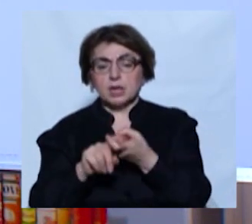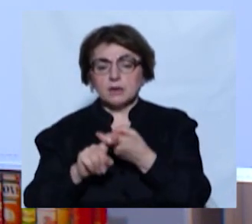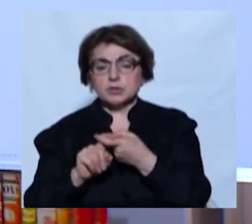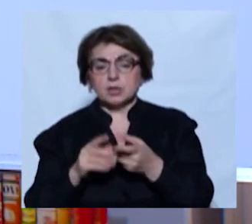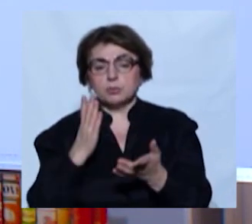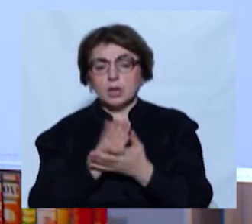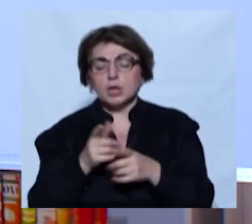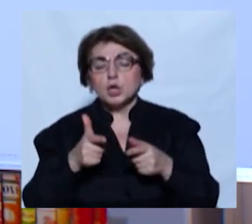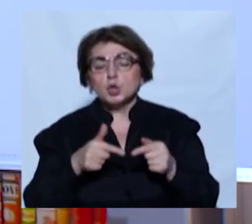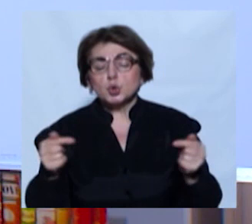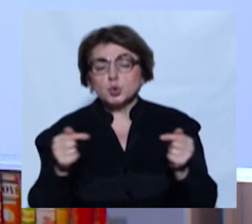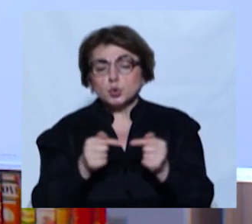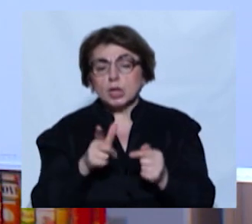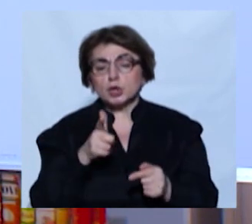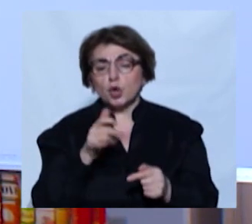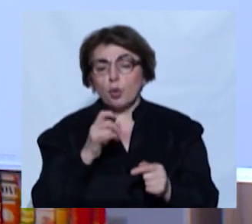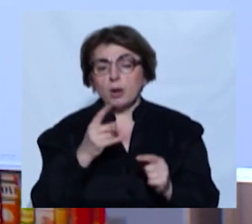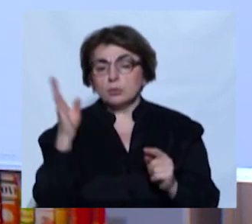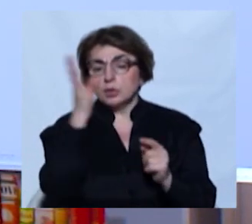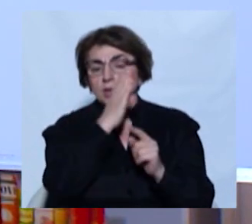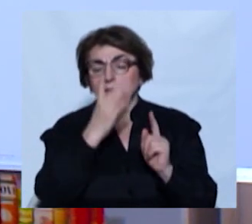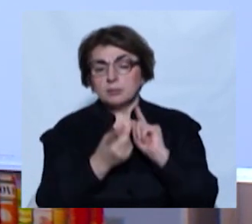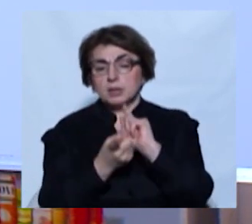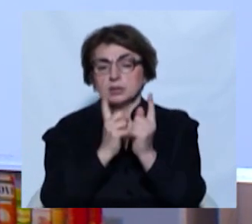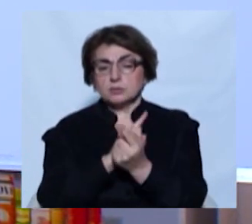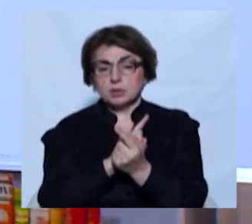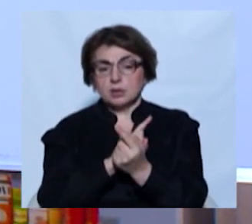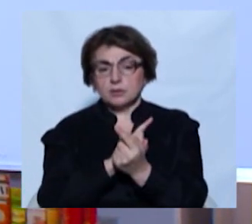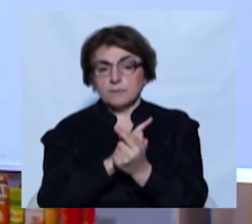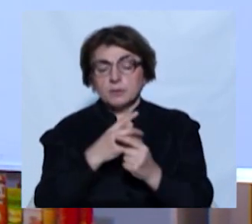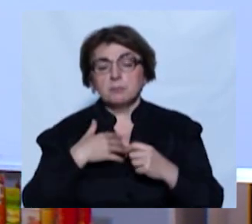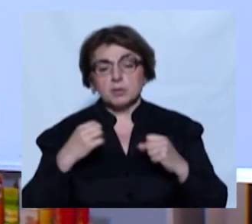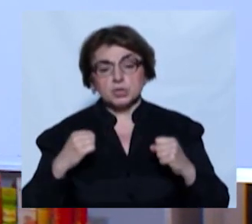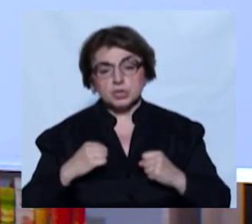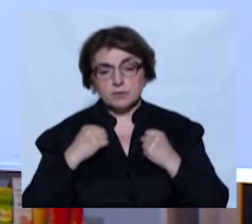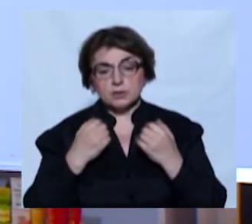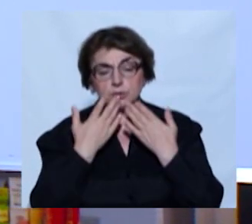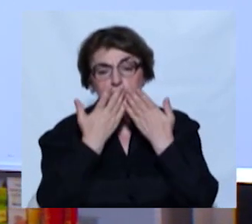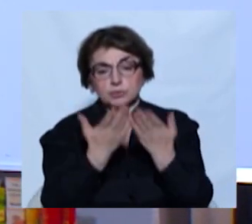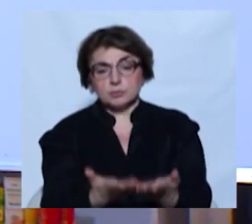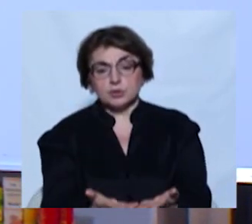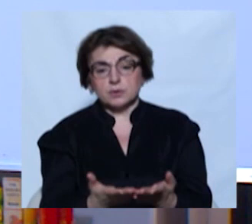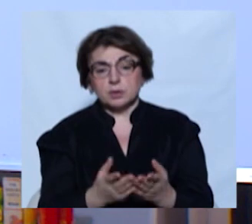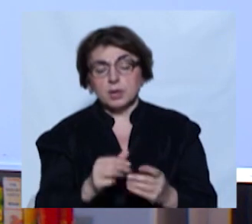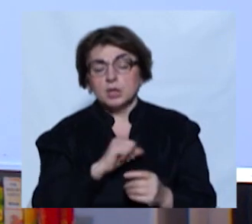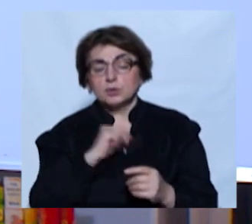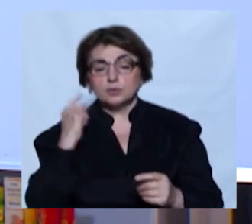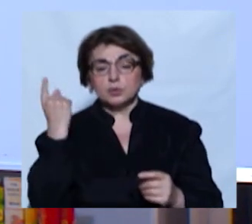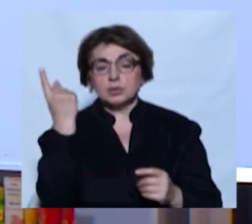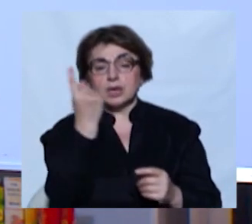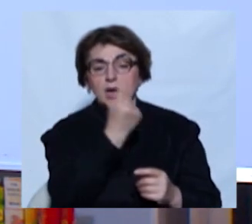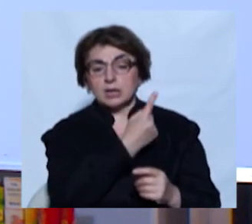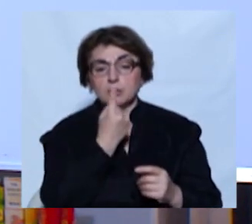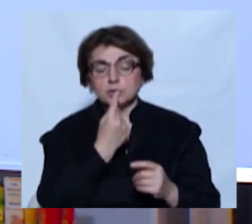სწორედ გლობალურ კლიმატის ცვლილებასთან. მე შევეცადე, რომ თქვენთვის მეჩვენებინა გარემოს მდგრადი